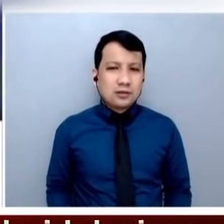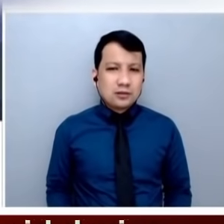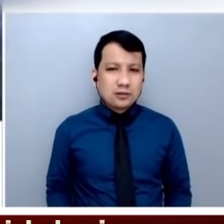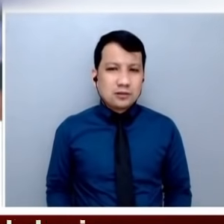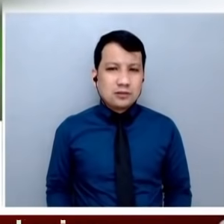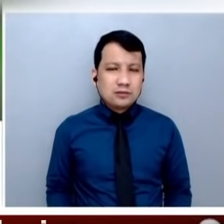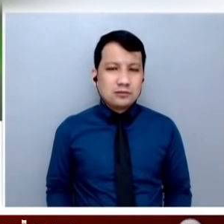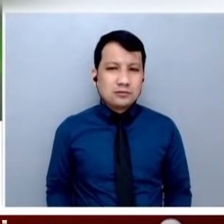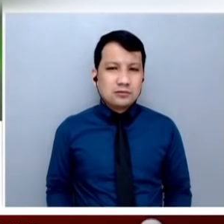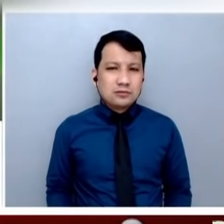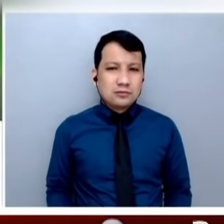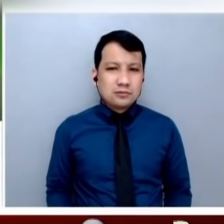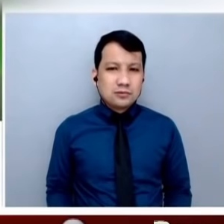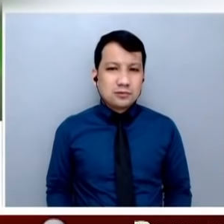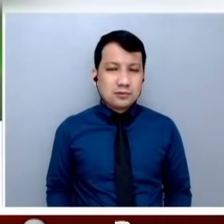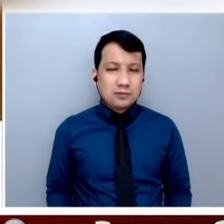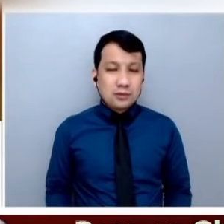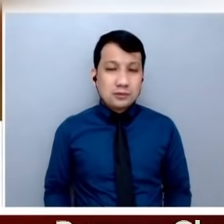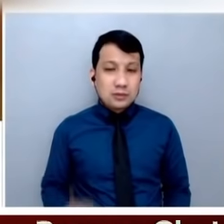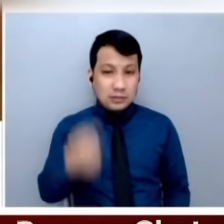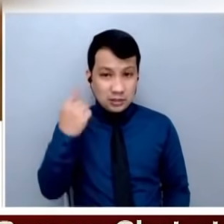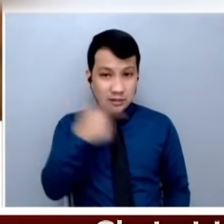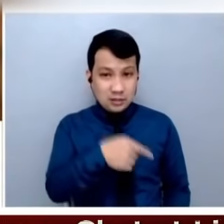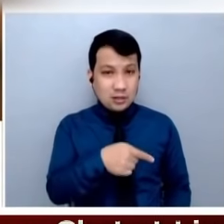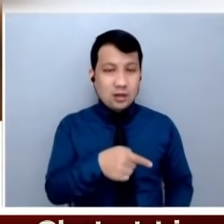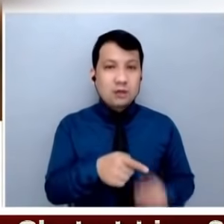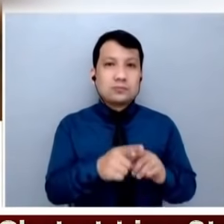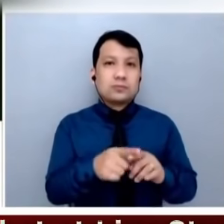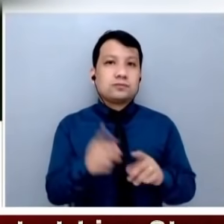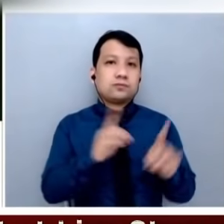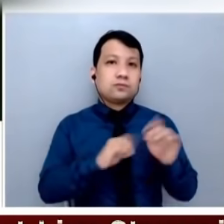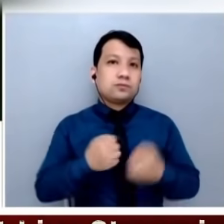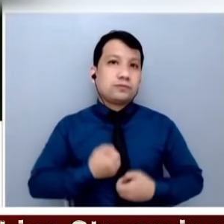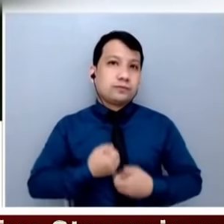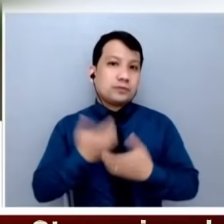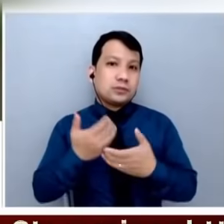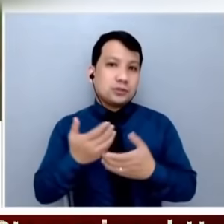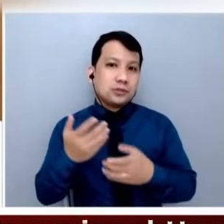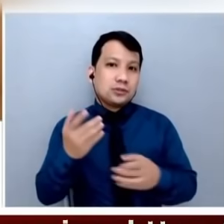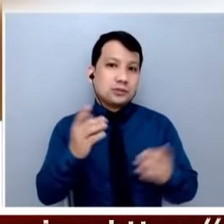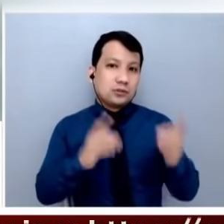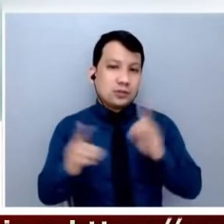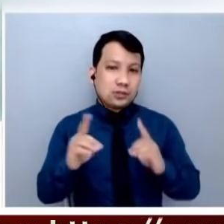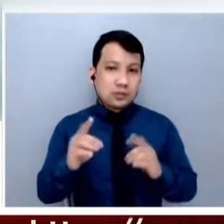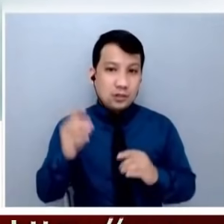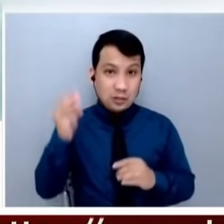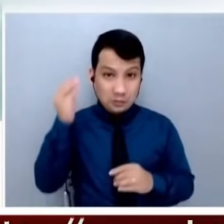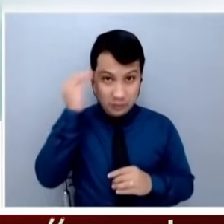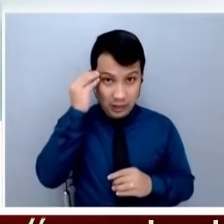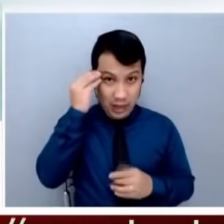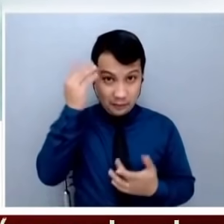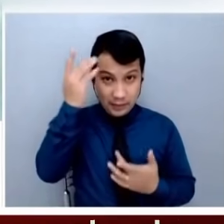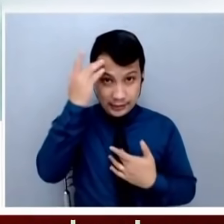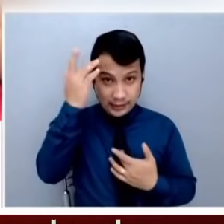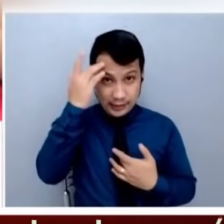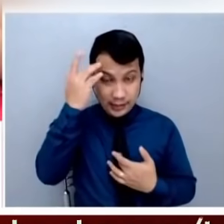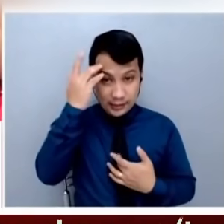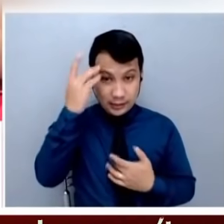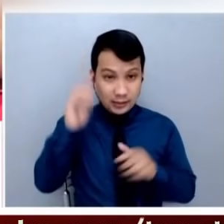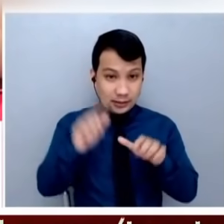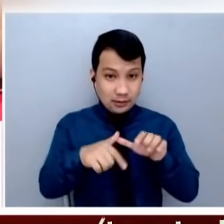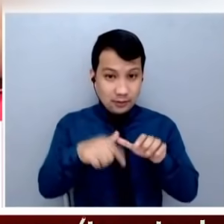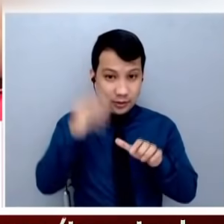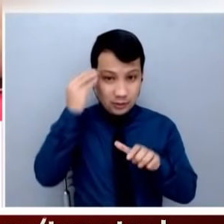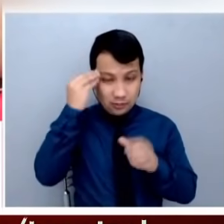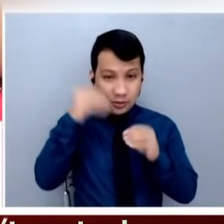totally nila ako! Bawat eksena, matitindi ang emosyon ni Barang. Isang mentally challenged na karakter na nabunyag bilang